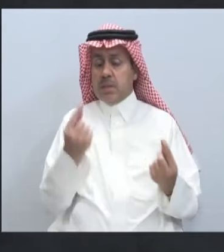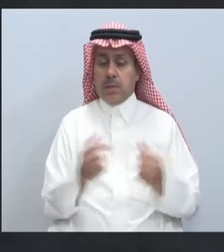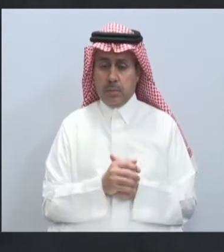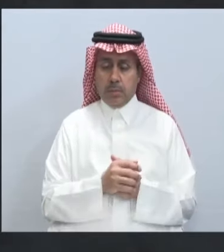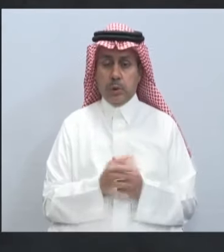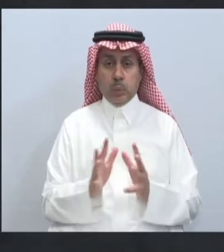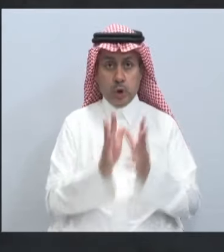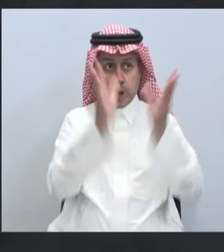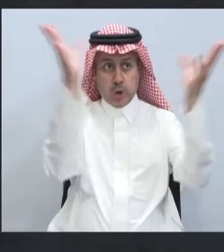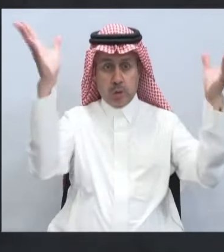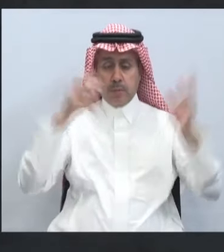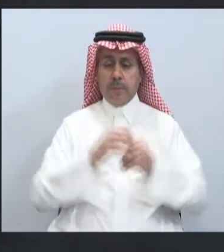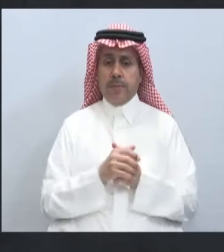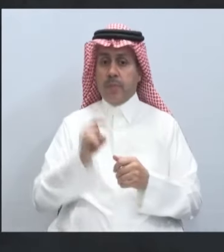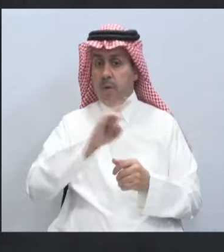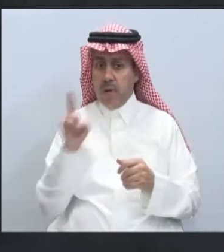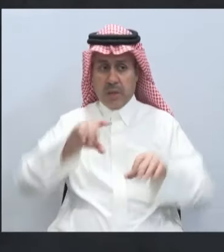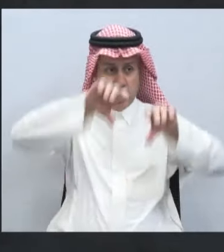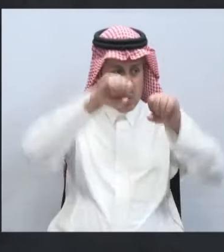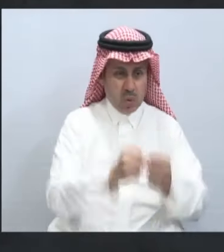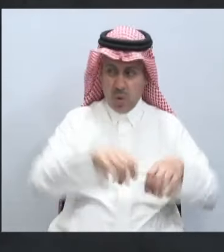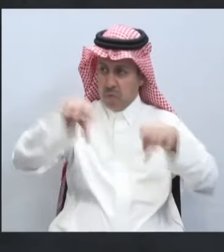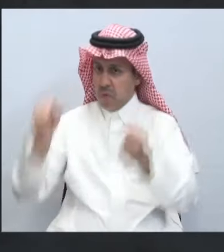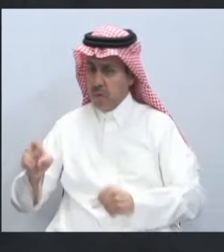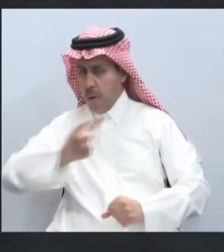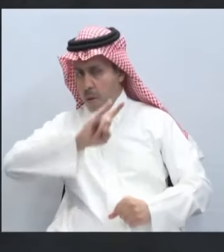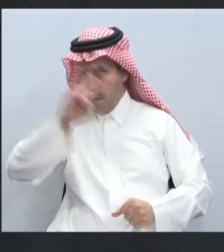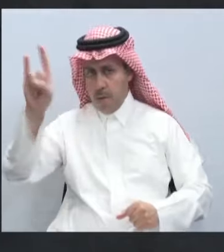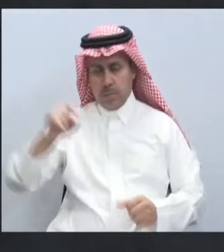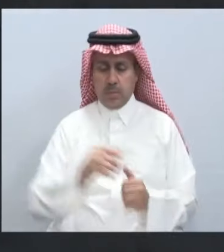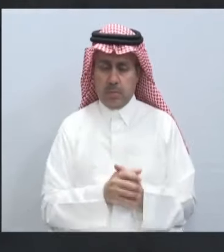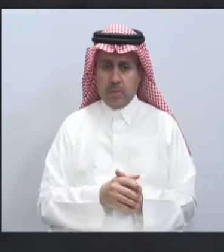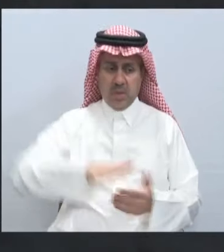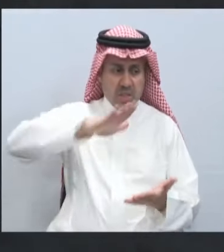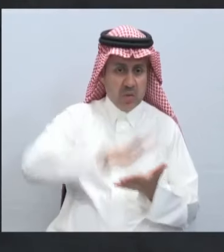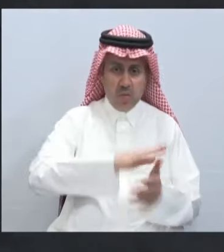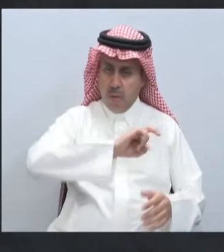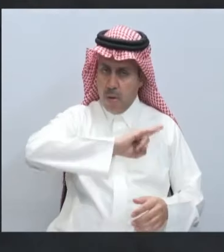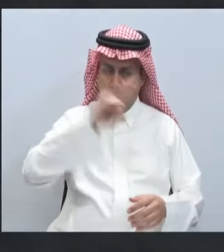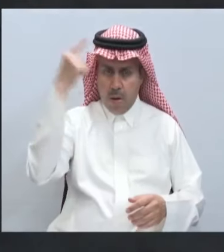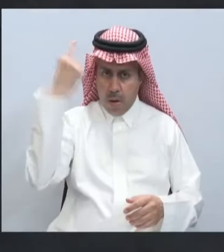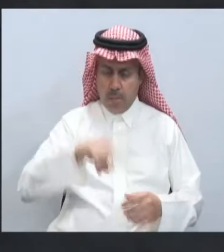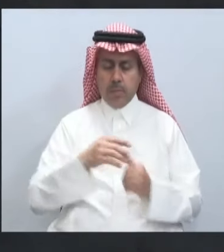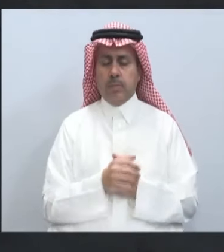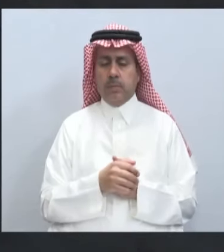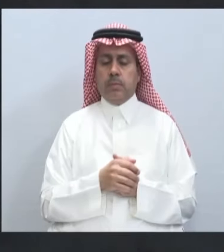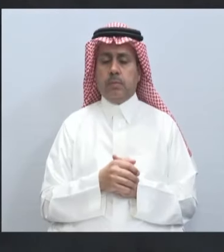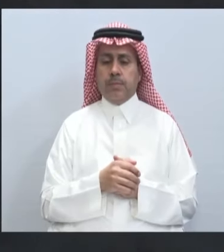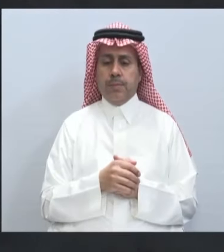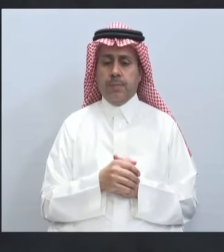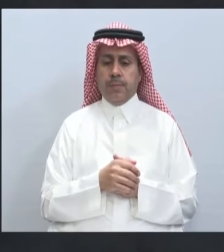والشجر فلا نعبث ولا نتلف هذه الزروع وهذه الاشجار احسنتم بارك الله